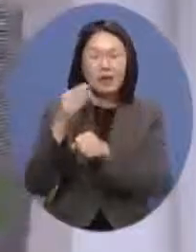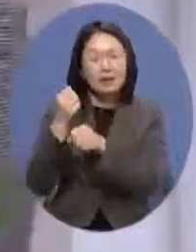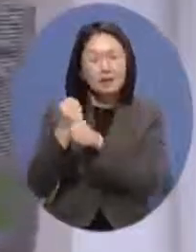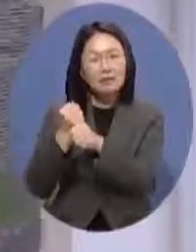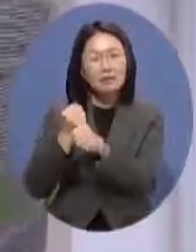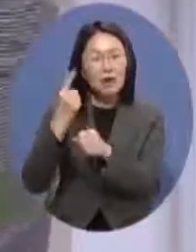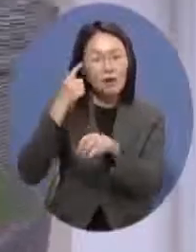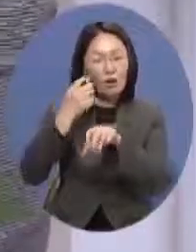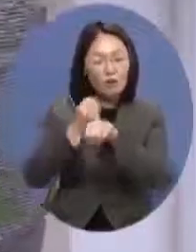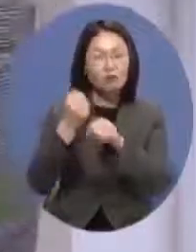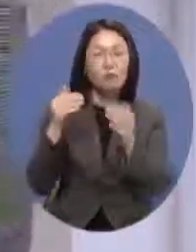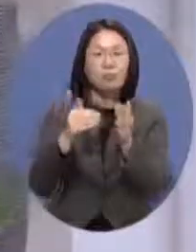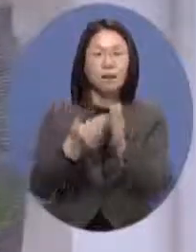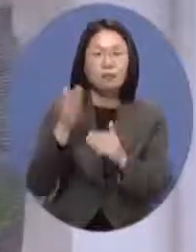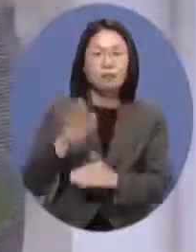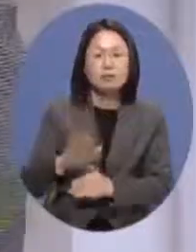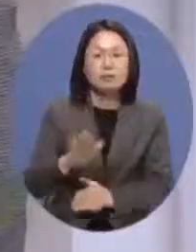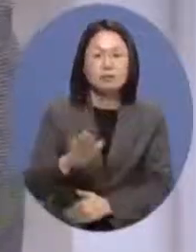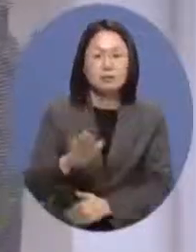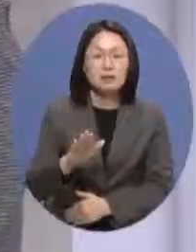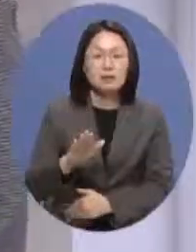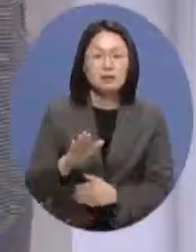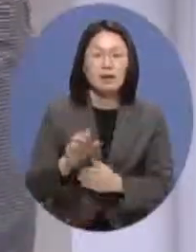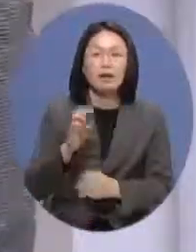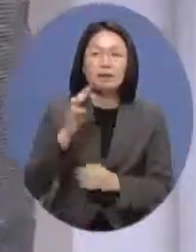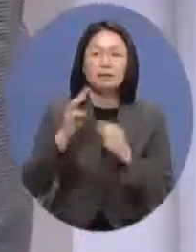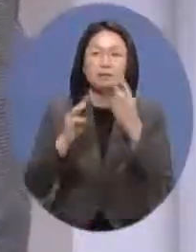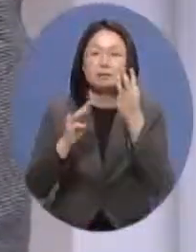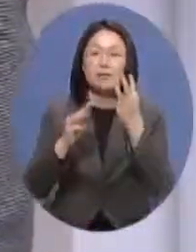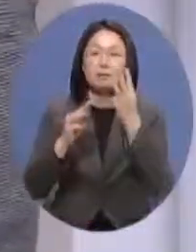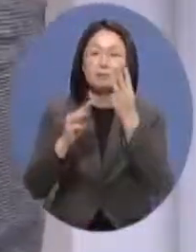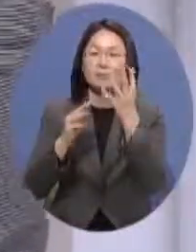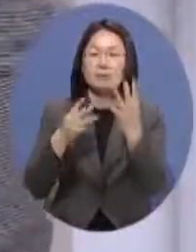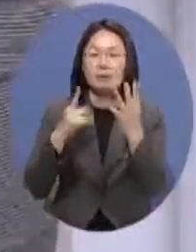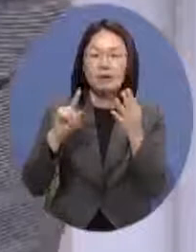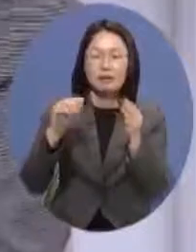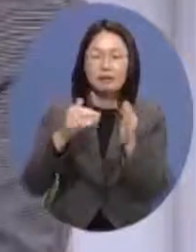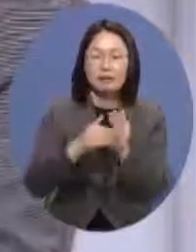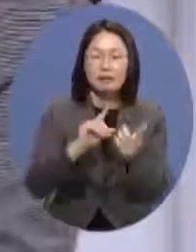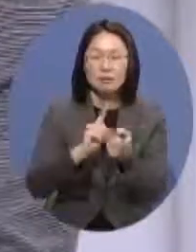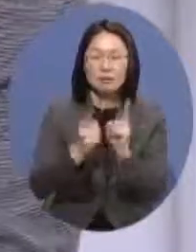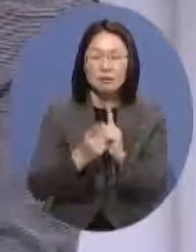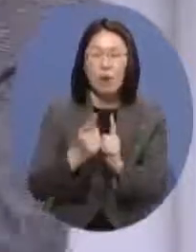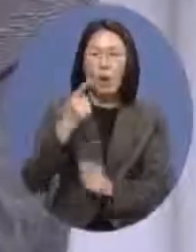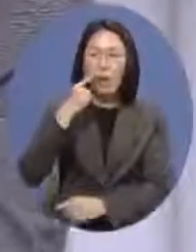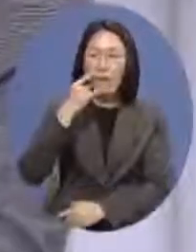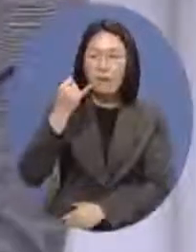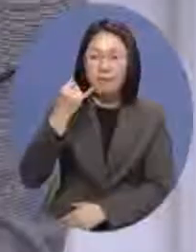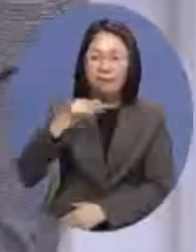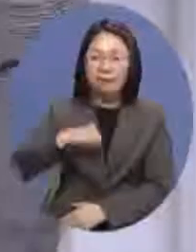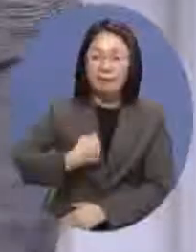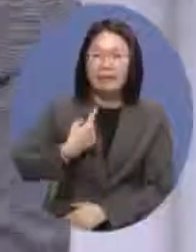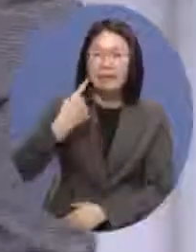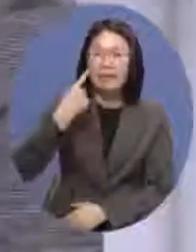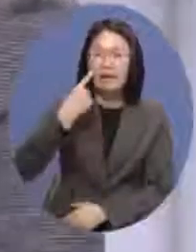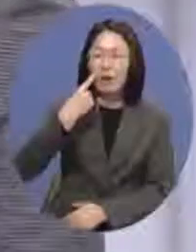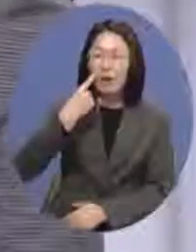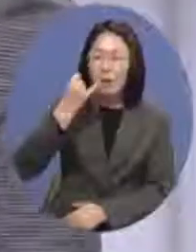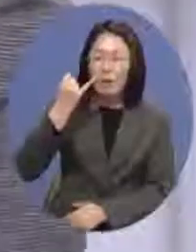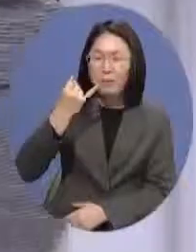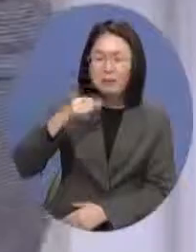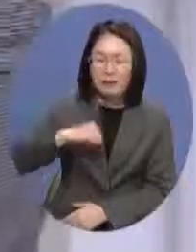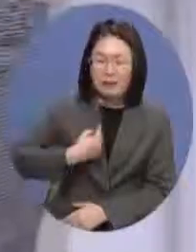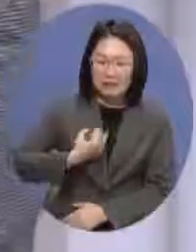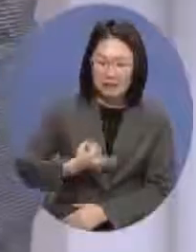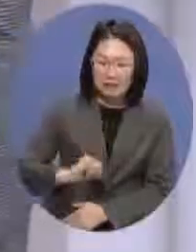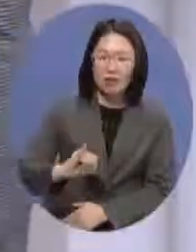연구가 이루어졌는데요. 3세대 간의 애착 전이에 대한 연구가 이루어졌어요. 네. 그러니까 엄마와 자기 친정엄마, 그리고 엄마와 자기